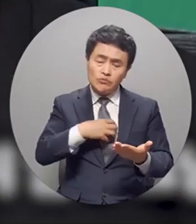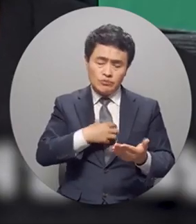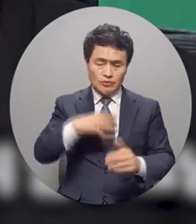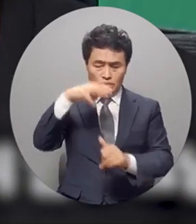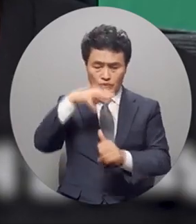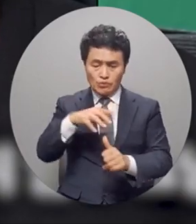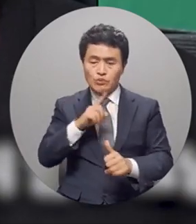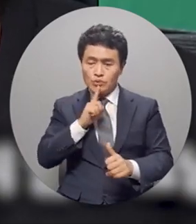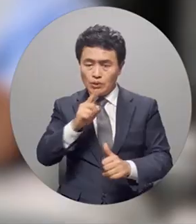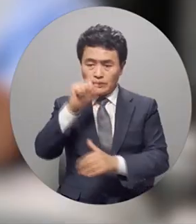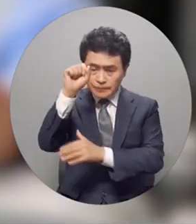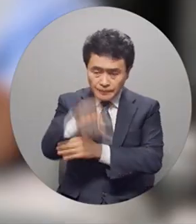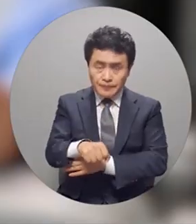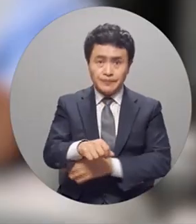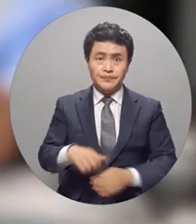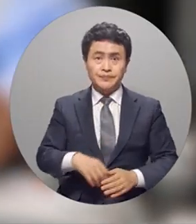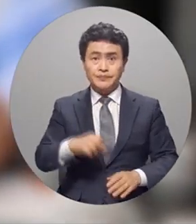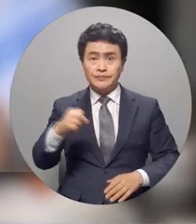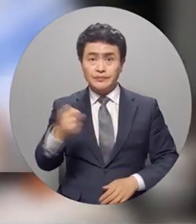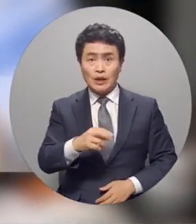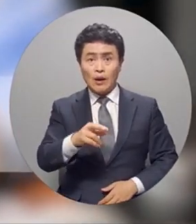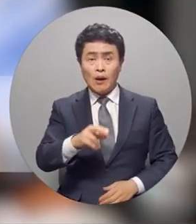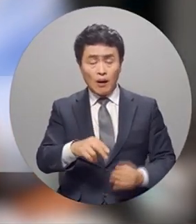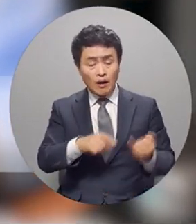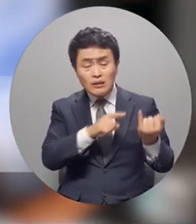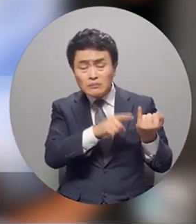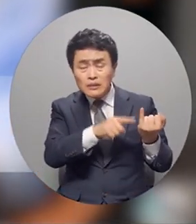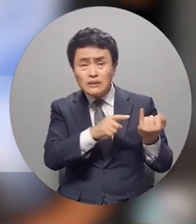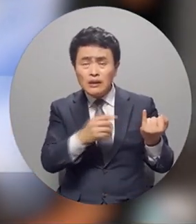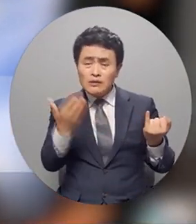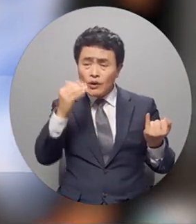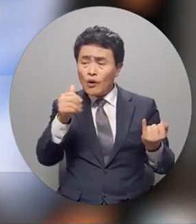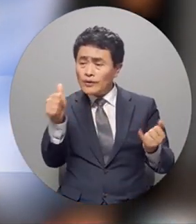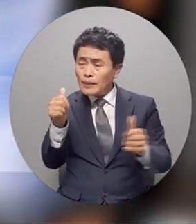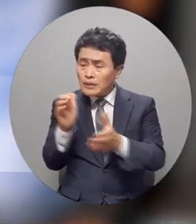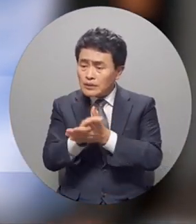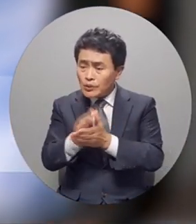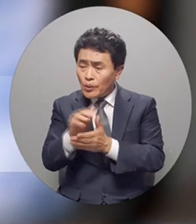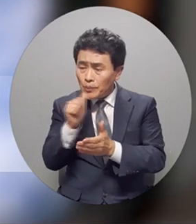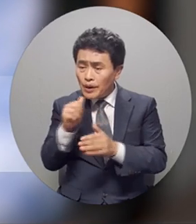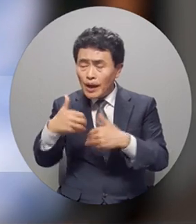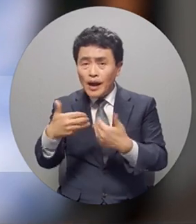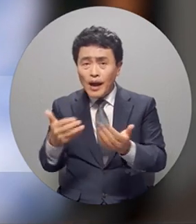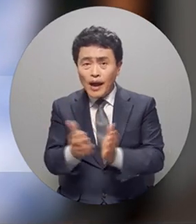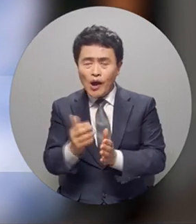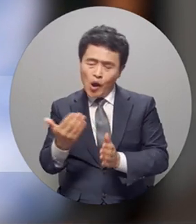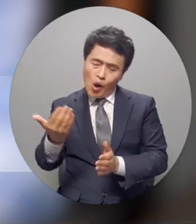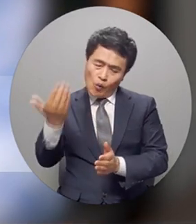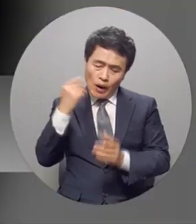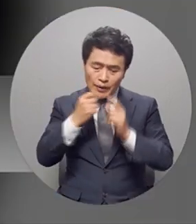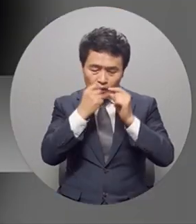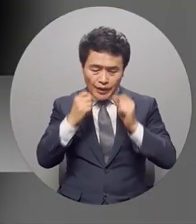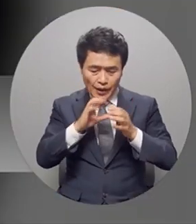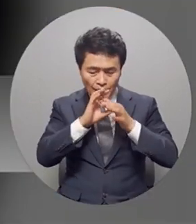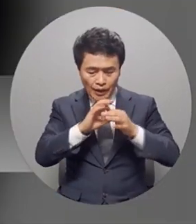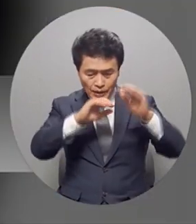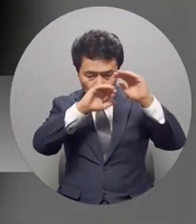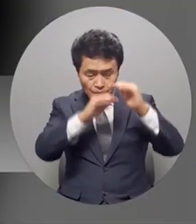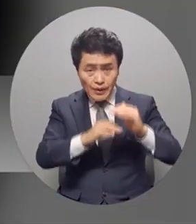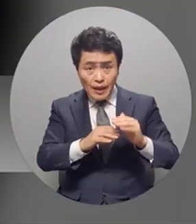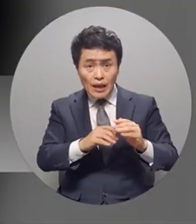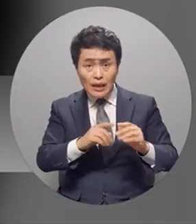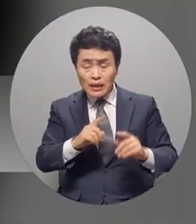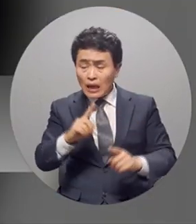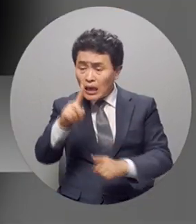구속영장을 발부했습니다. 또 박 씨의 전 남자친구를 변호하면서 알게 된 박 씨의 과거 사생활 관련 내용을 이